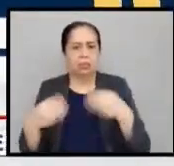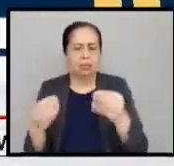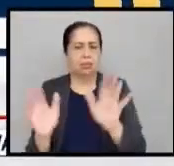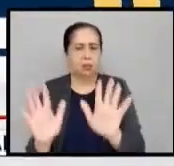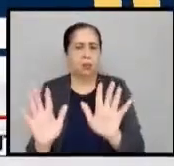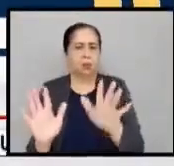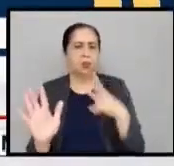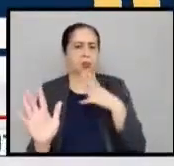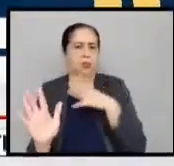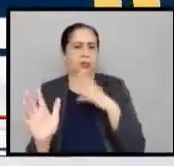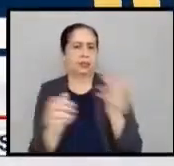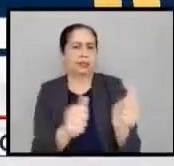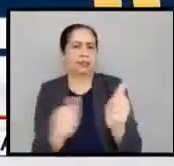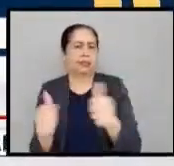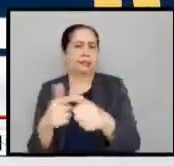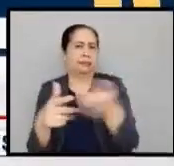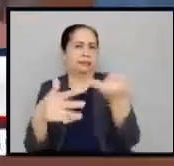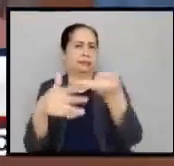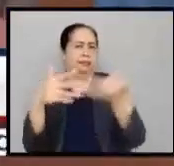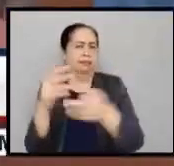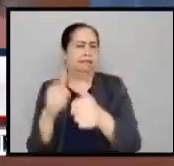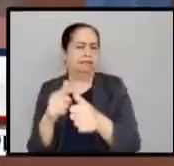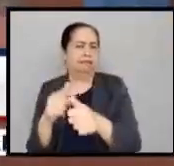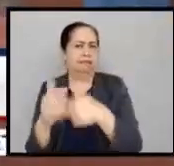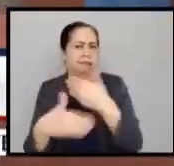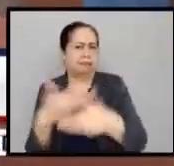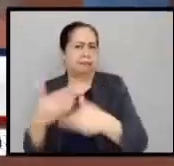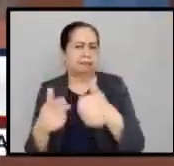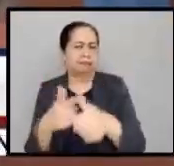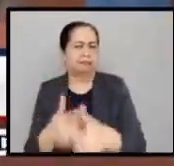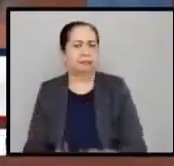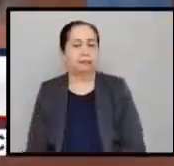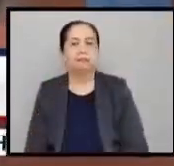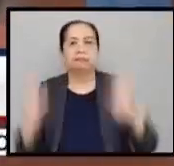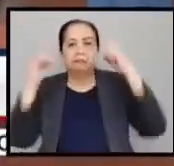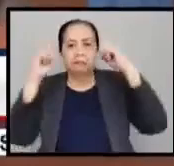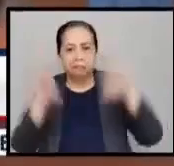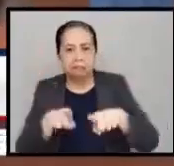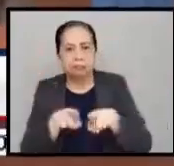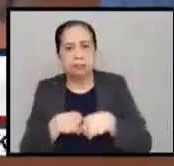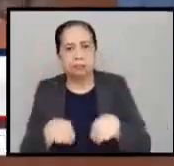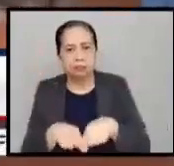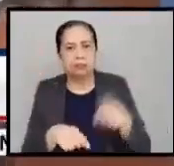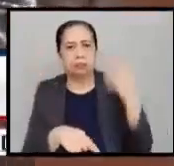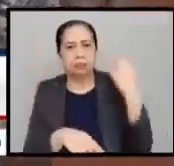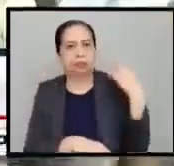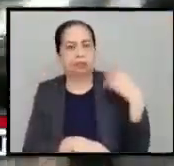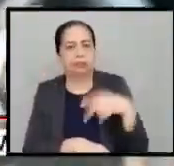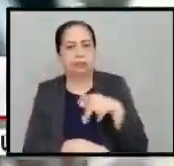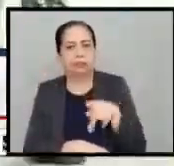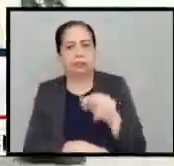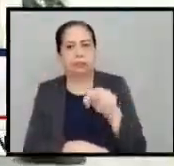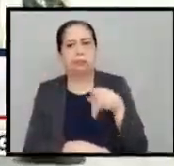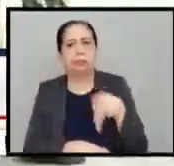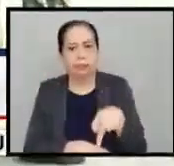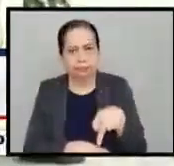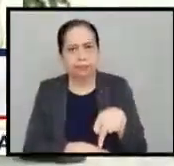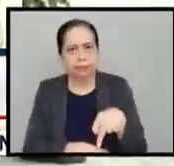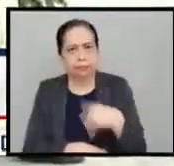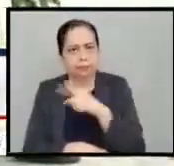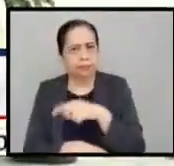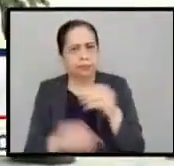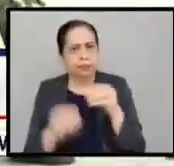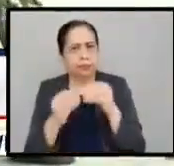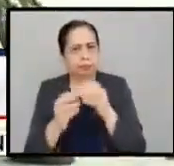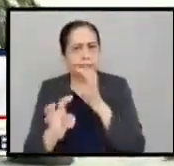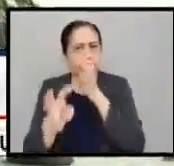pagbigyan natin na ayusin muna nila yung filing ng kaso. Sang-ayon din si De La Rosa na dating hepe ng Philippine National Police sa mas pinaigting